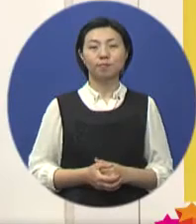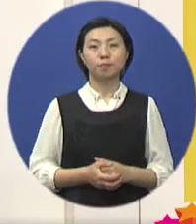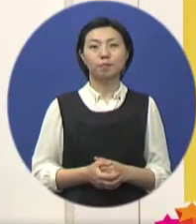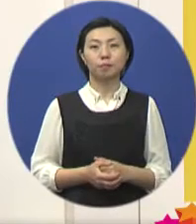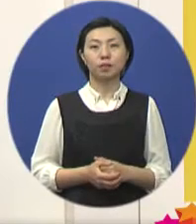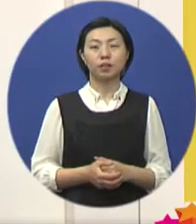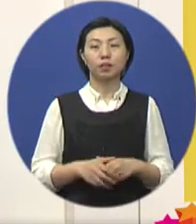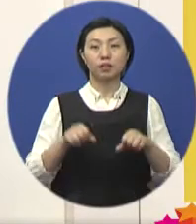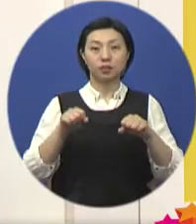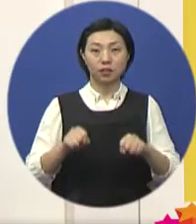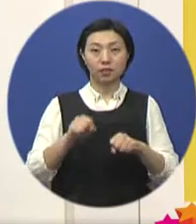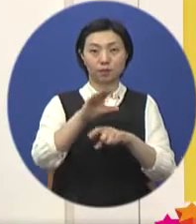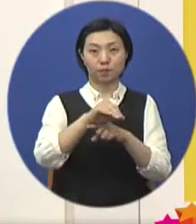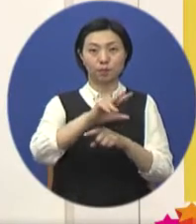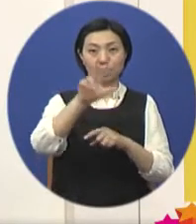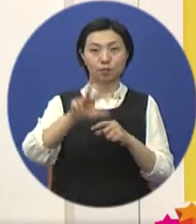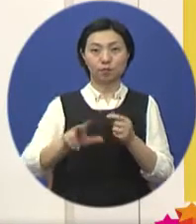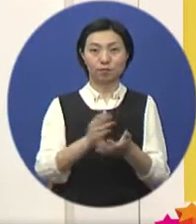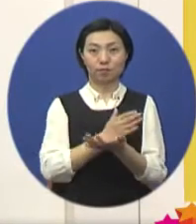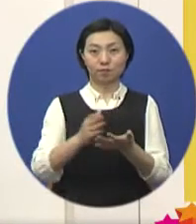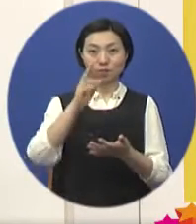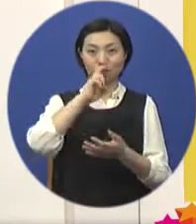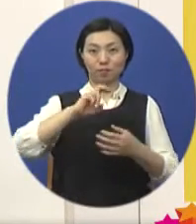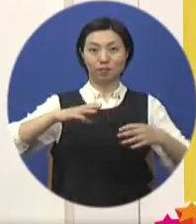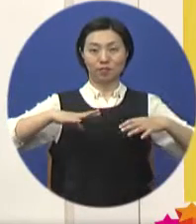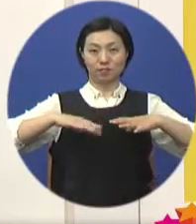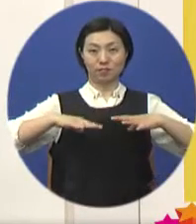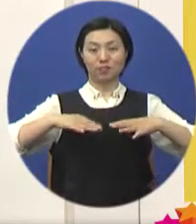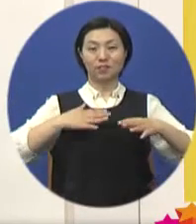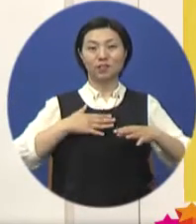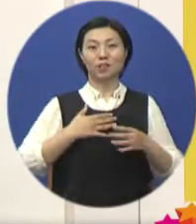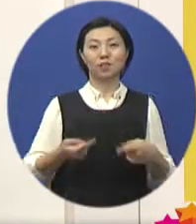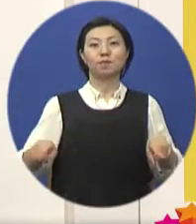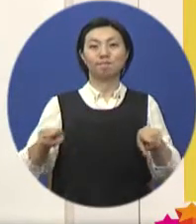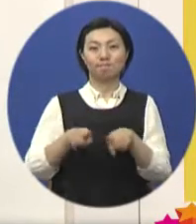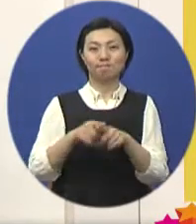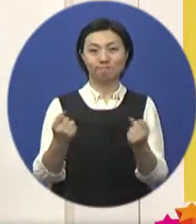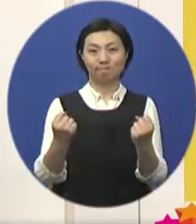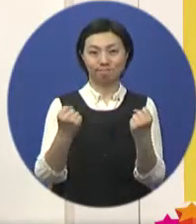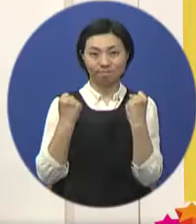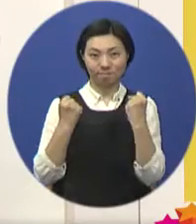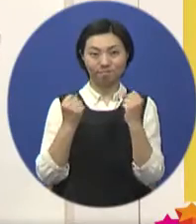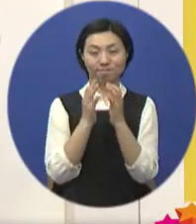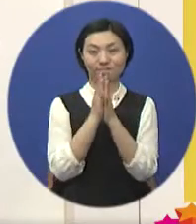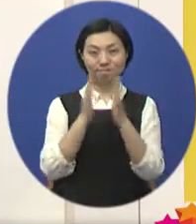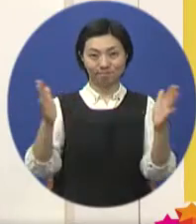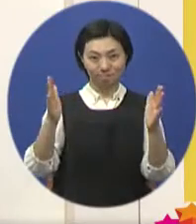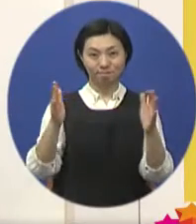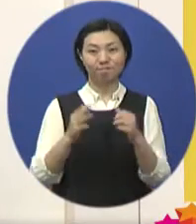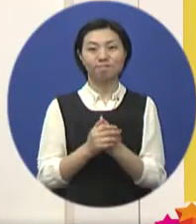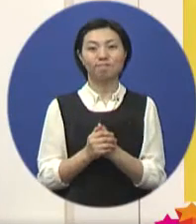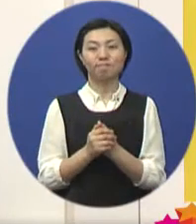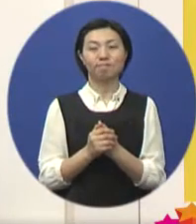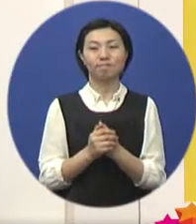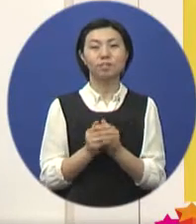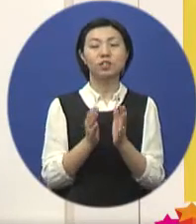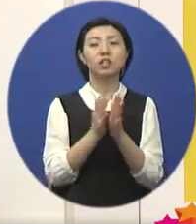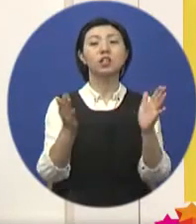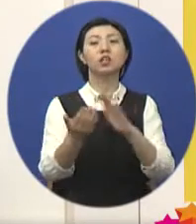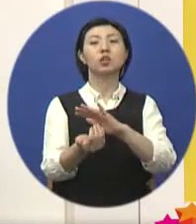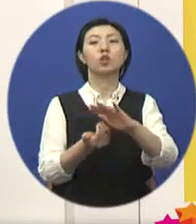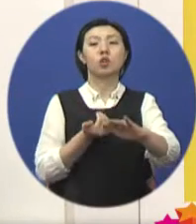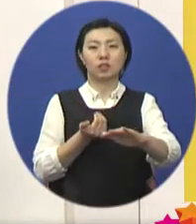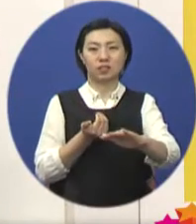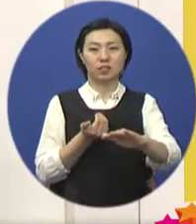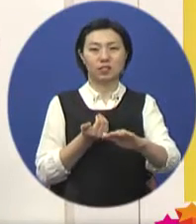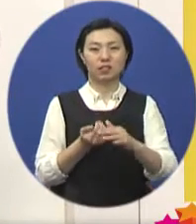이제 생방송 전국 나눔 노래자랑 저희와 함께 힘차게 시작해 보겠습니다. 네, 시작하기 네. 전에 네. 우리가